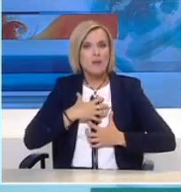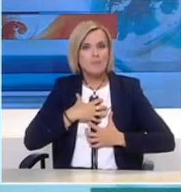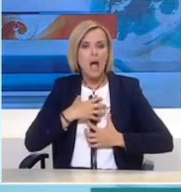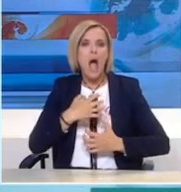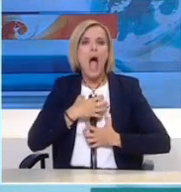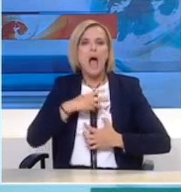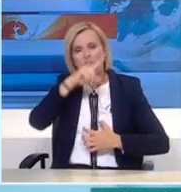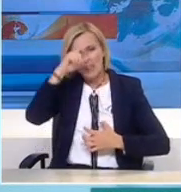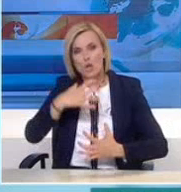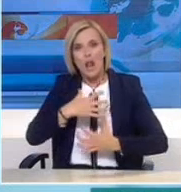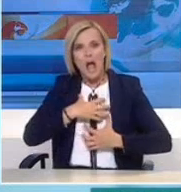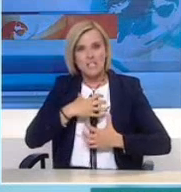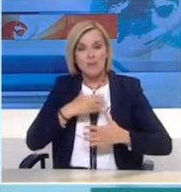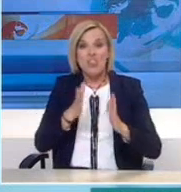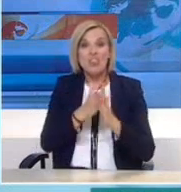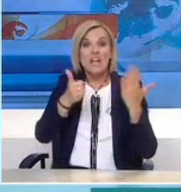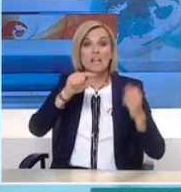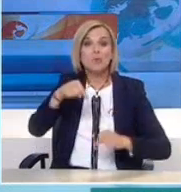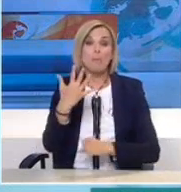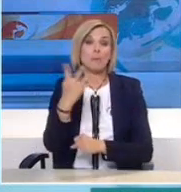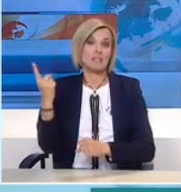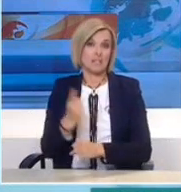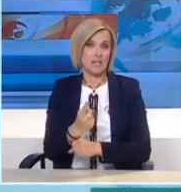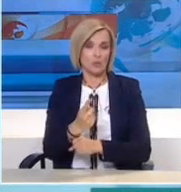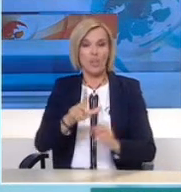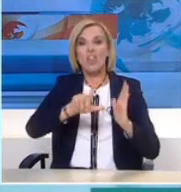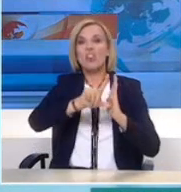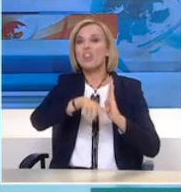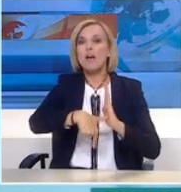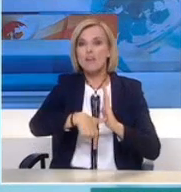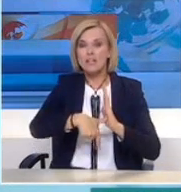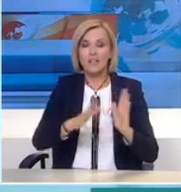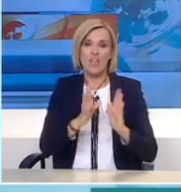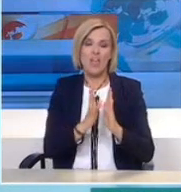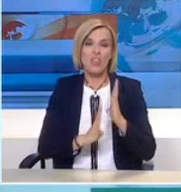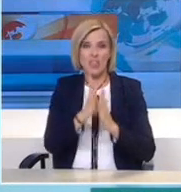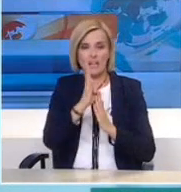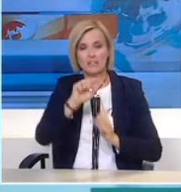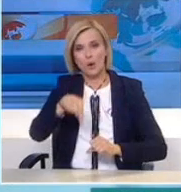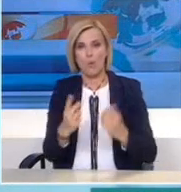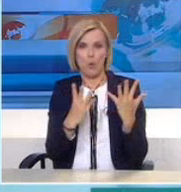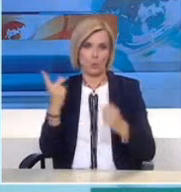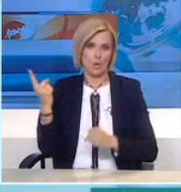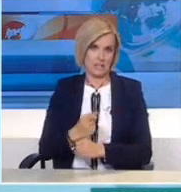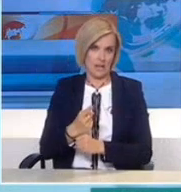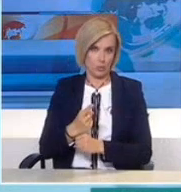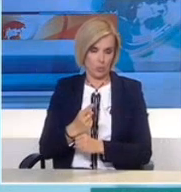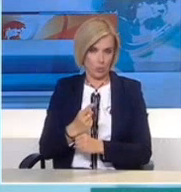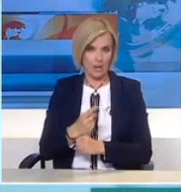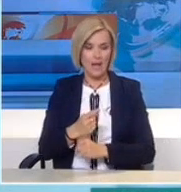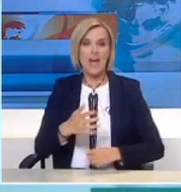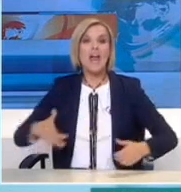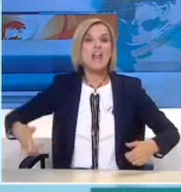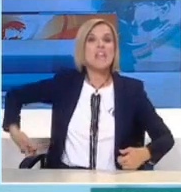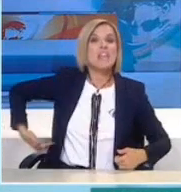άσμα να εξαιρείται από αυτούς 16,5%, ο διαβήτης 14,8%, η